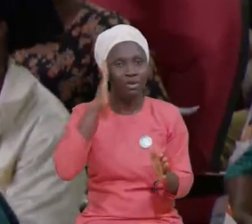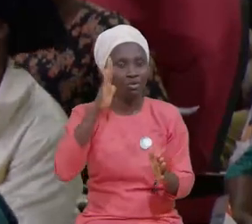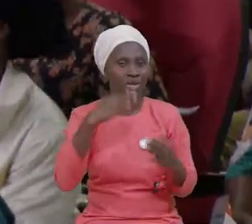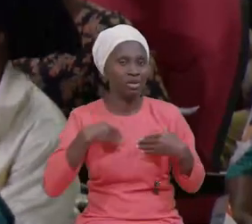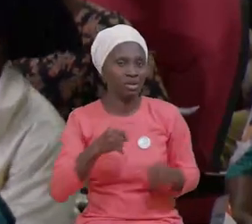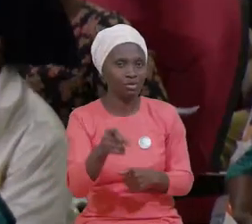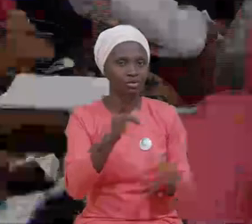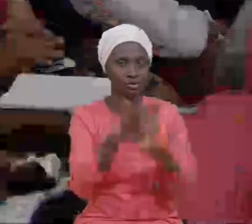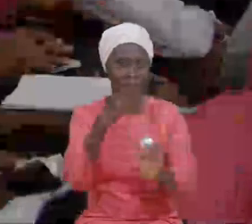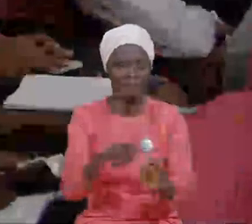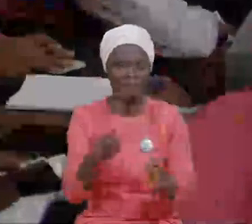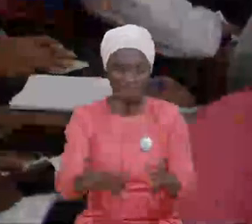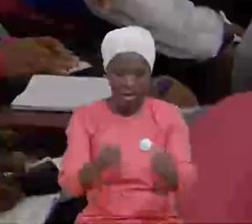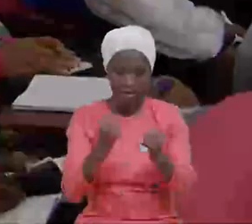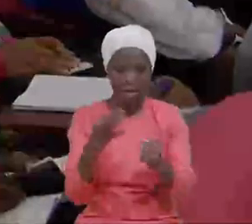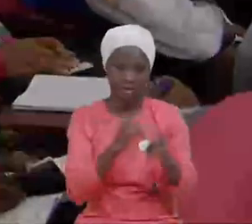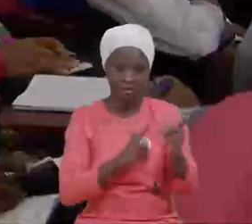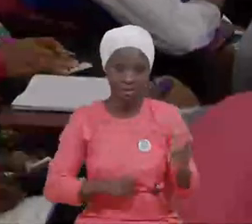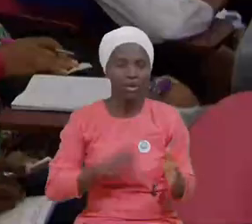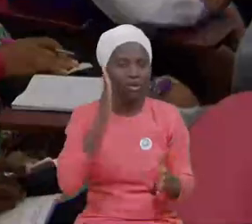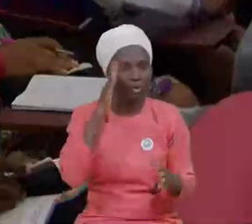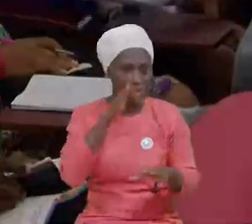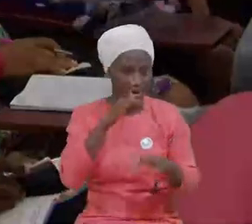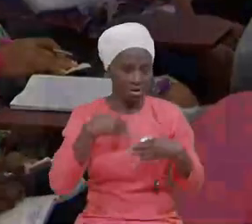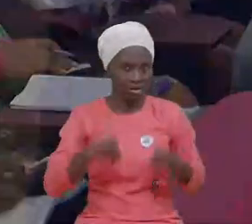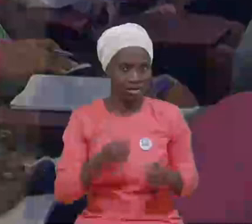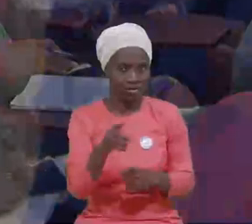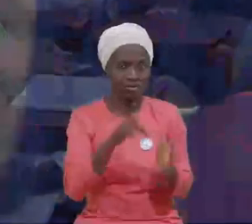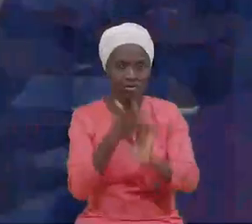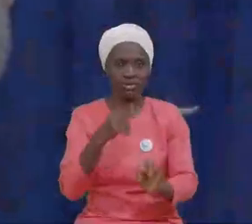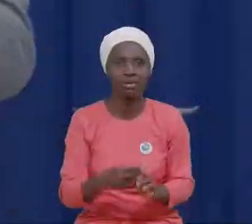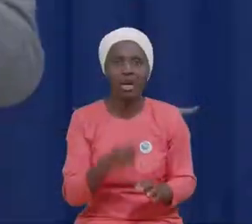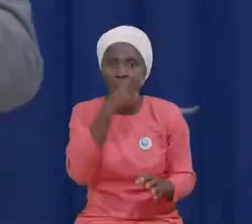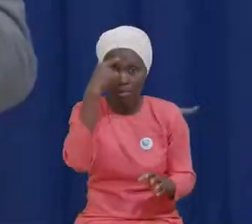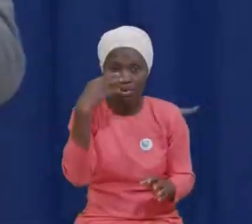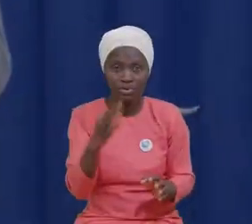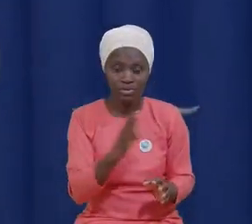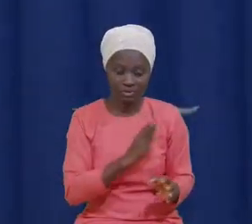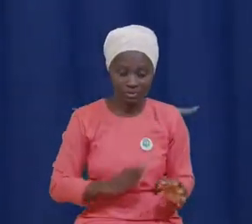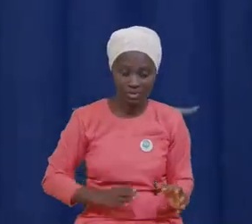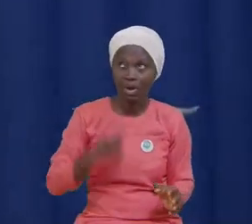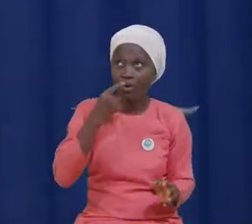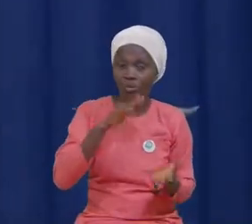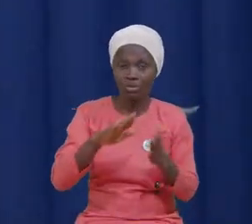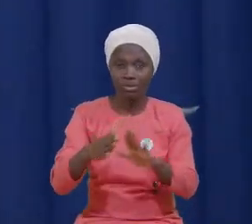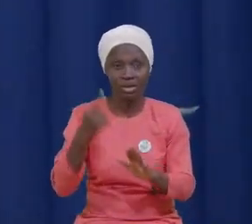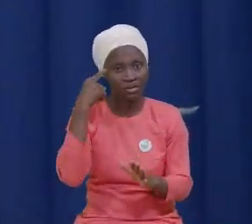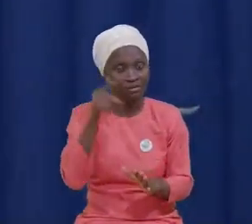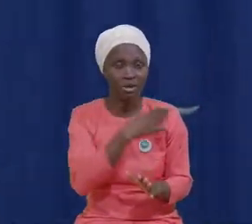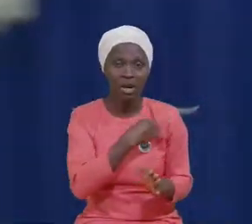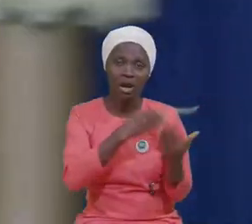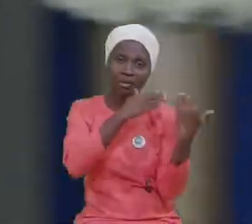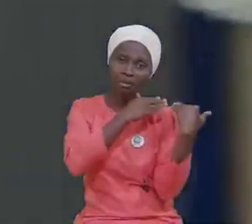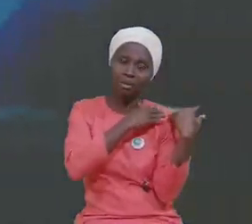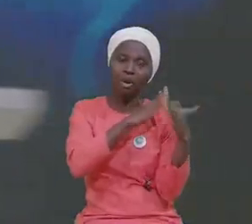Quand la puissance du Seigneur va le guérir, la croix de Christ qui est mort pour lui, et